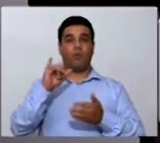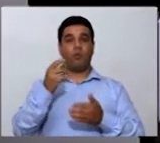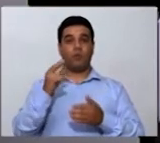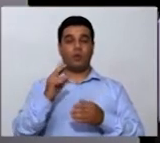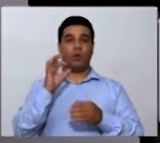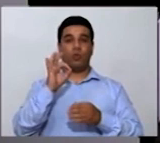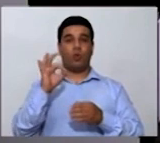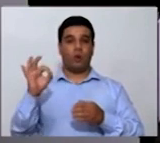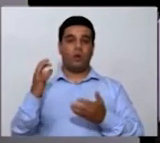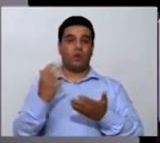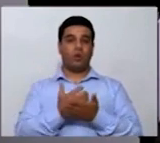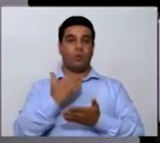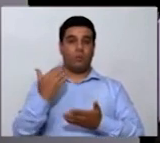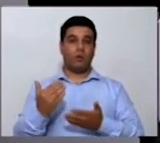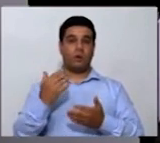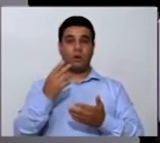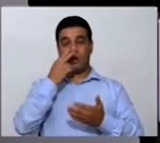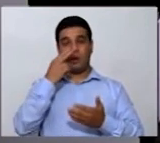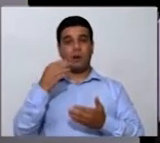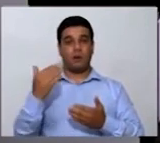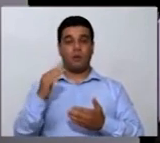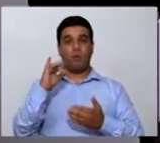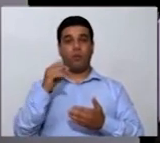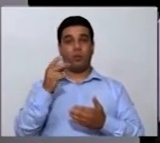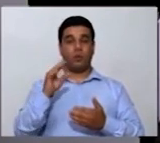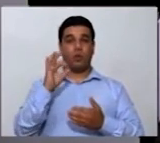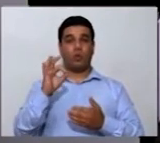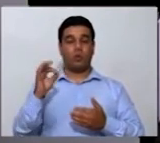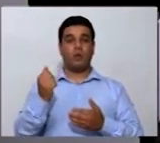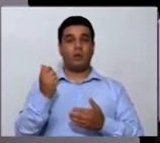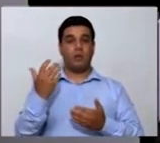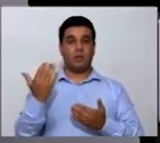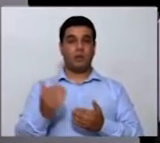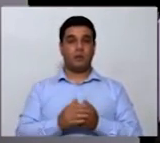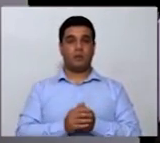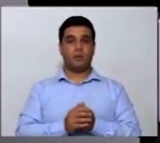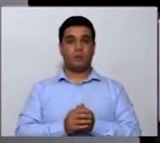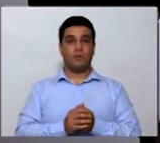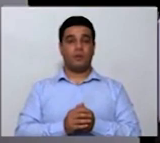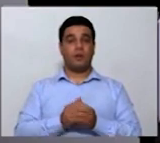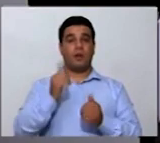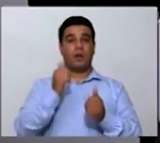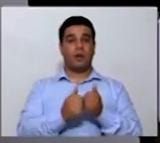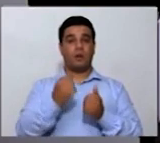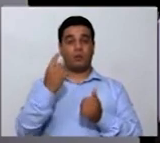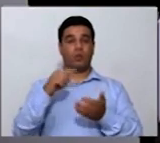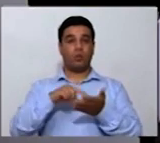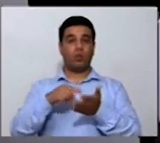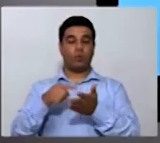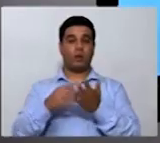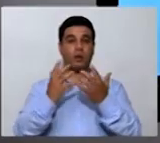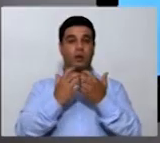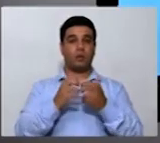funksiyaning nollarini toping. Ya'ni qaraymiz, funksiyaning nollari nechta ekan. Demak, har bitta nuqtani